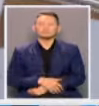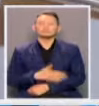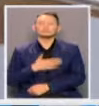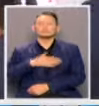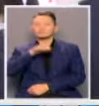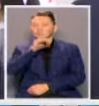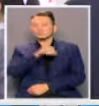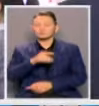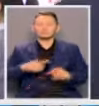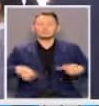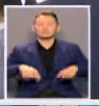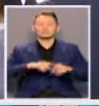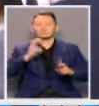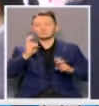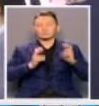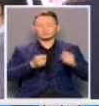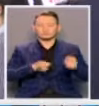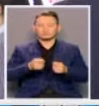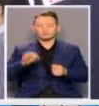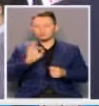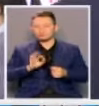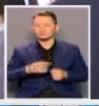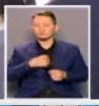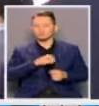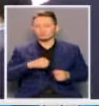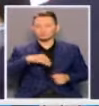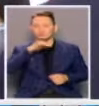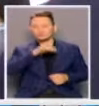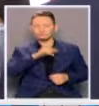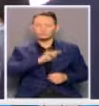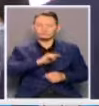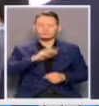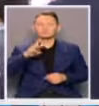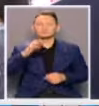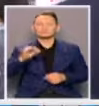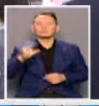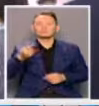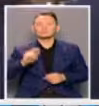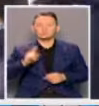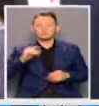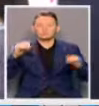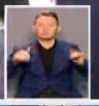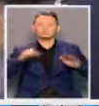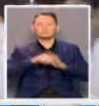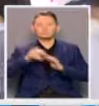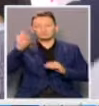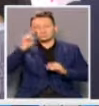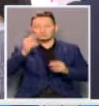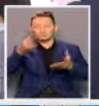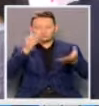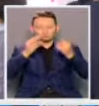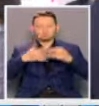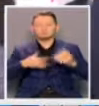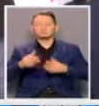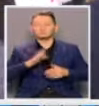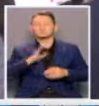мұнай және газ кенорындарын игеру. Өзімнің мамандығым бойынша Ембімұнай газ компаниясында өндірістік тәжірибеде өтіп көрдім. Және